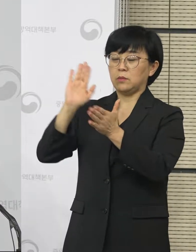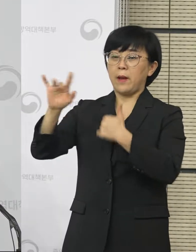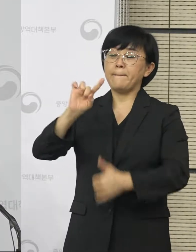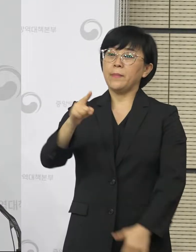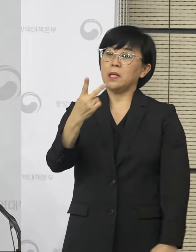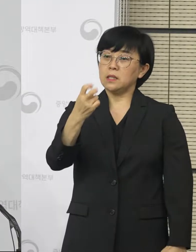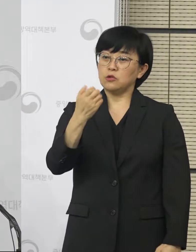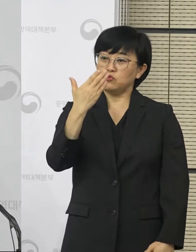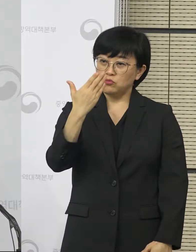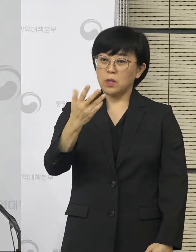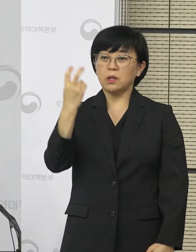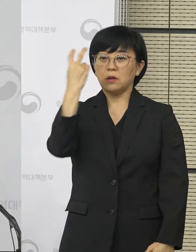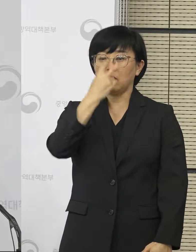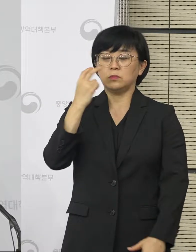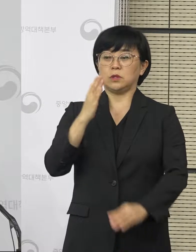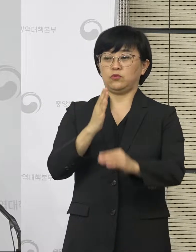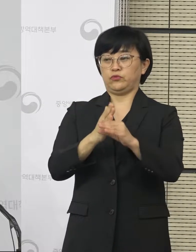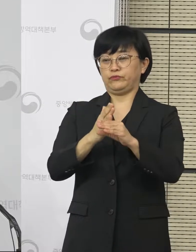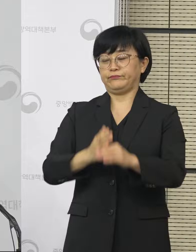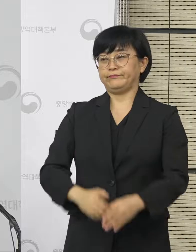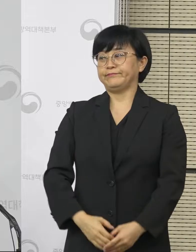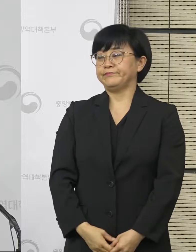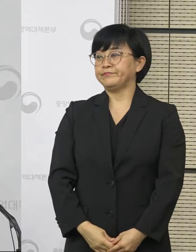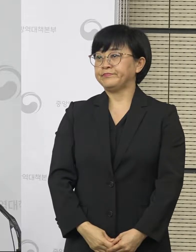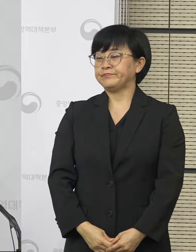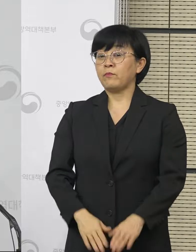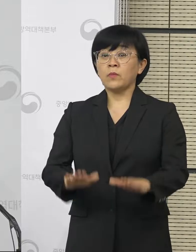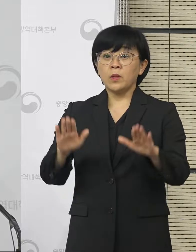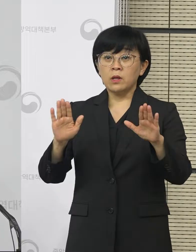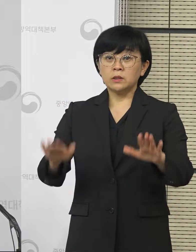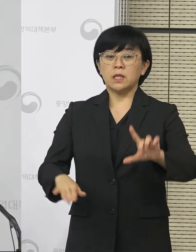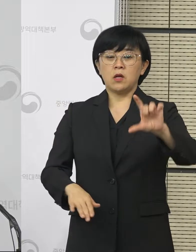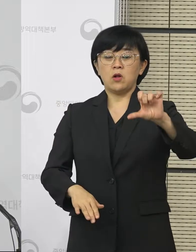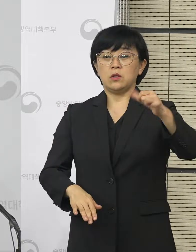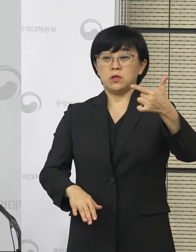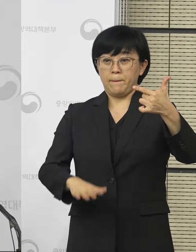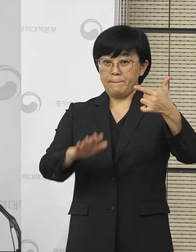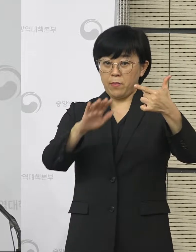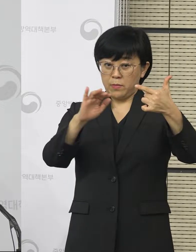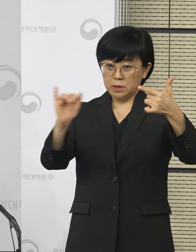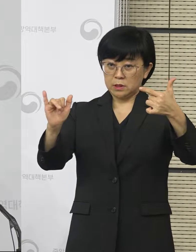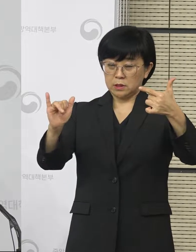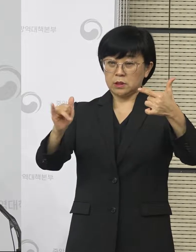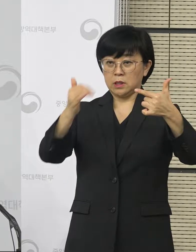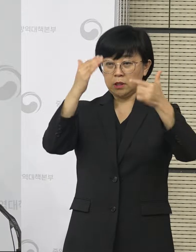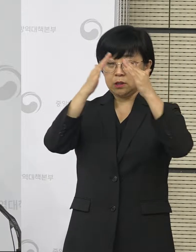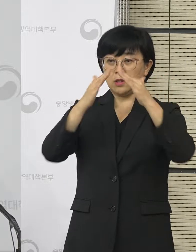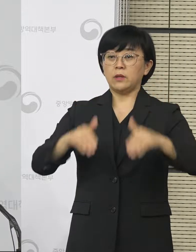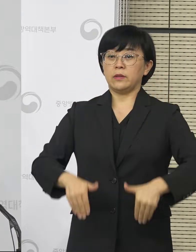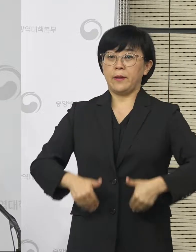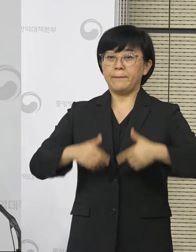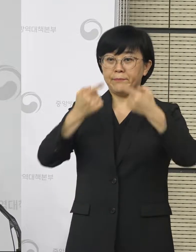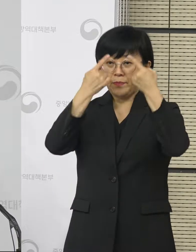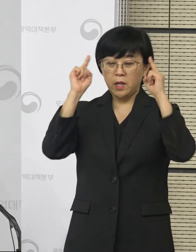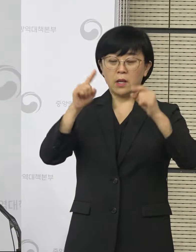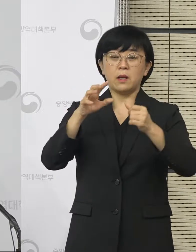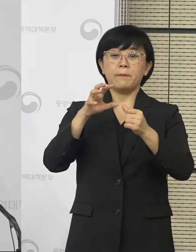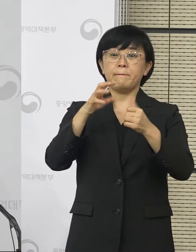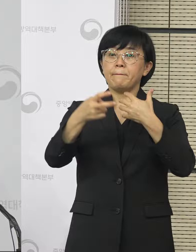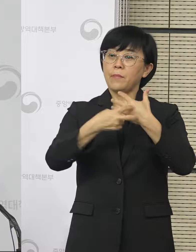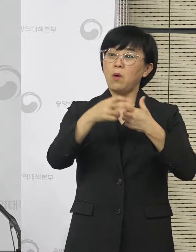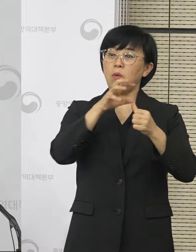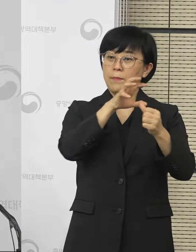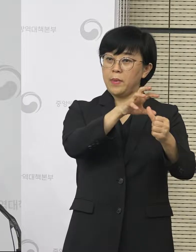해제되고 현재 129명이 검사가 진행 중에 있습니다. 현재 16번째 환자는 전남대병원에